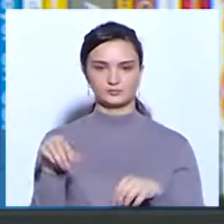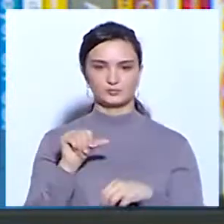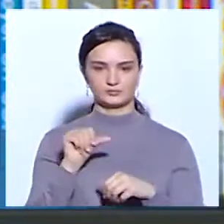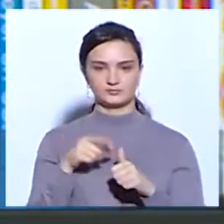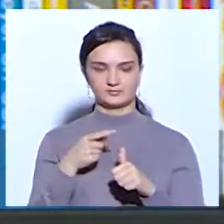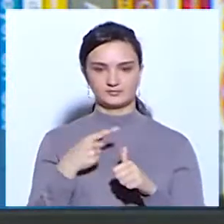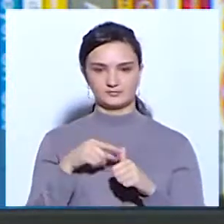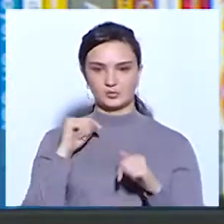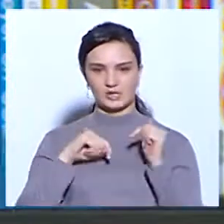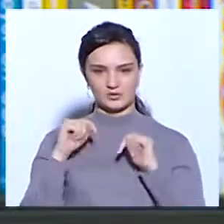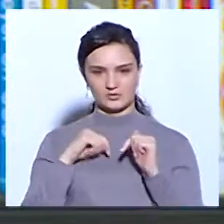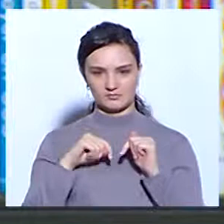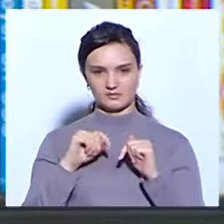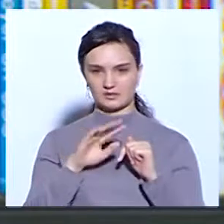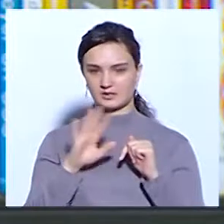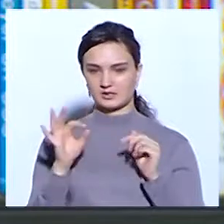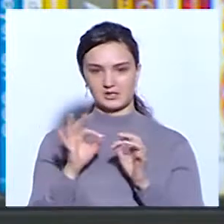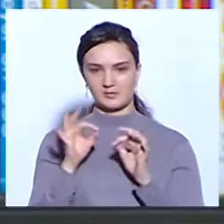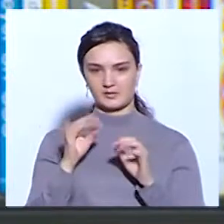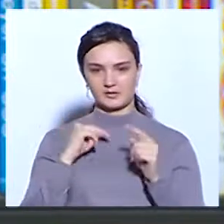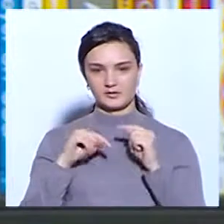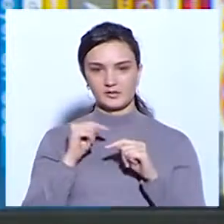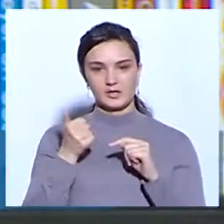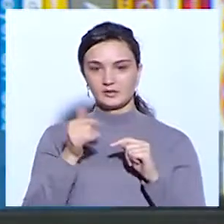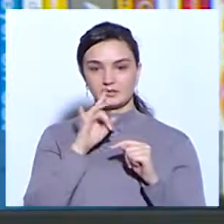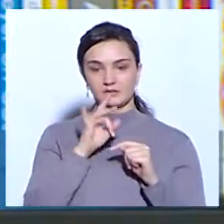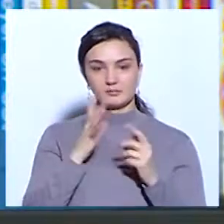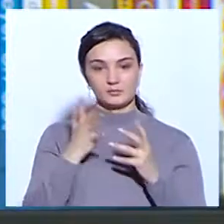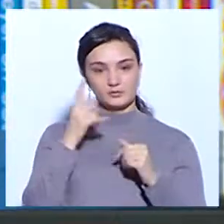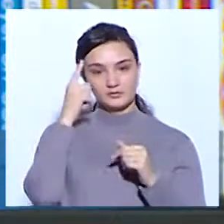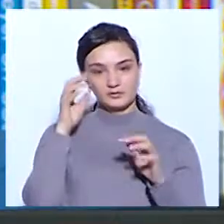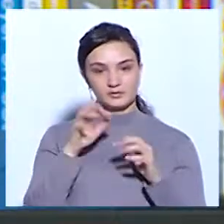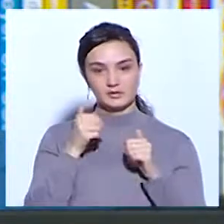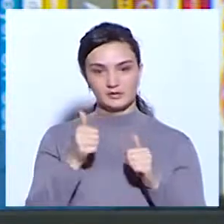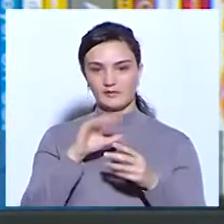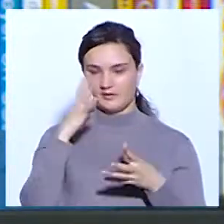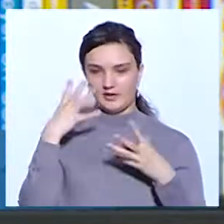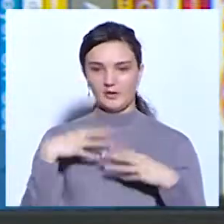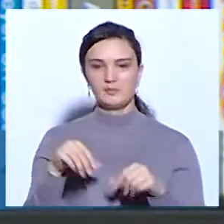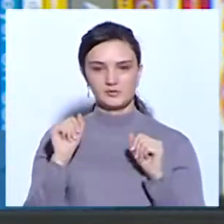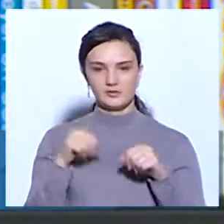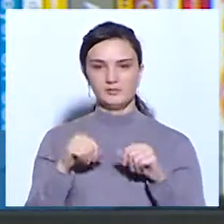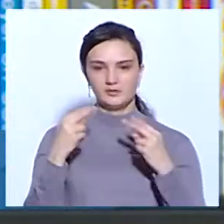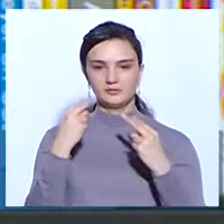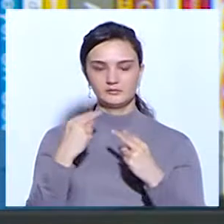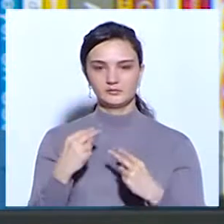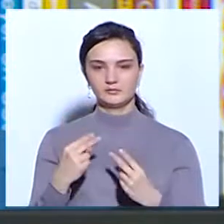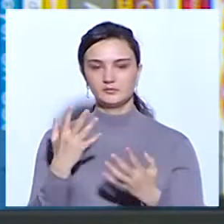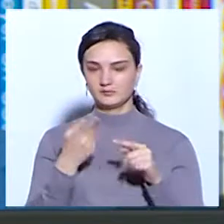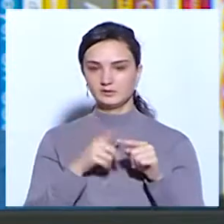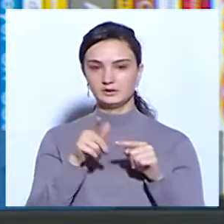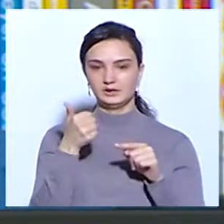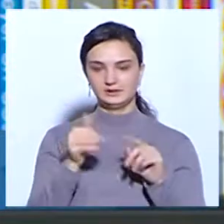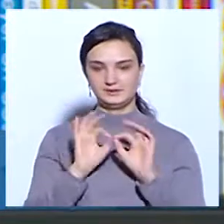არც შინაგანი ორგანოები, არც ვასახსრევანი სისტემა. Და თუ ტვინი კარგია, ყველაფრის კომპენსირება შეიძლება. Და თქვენ